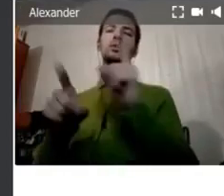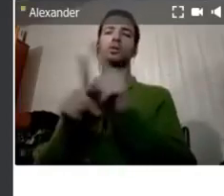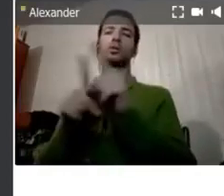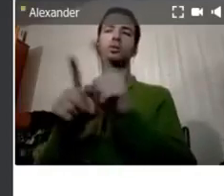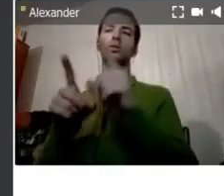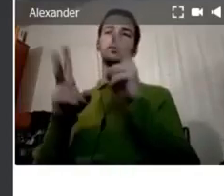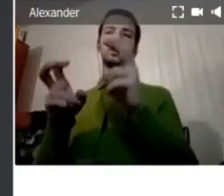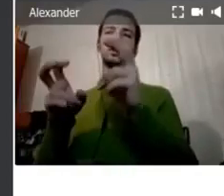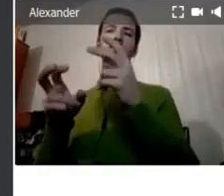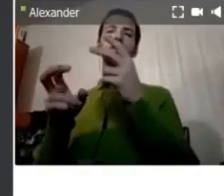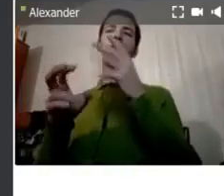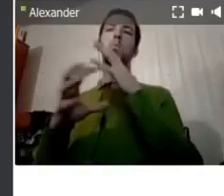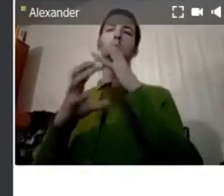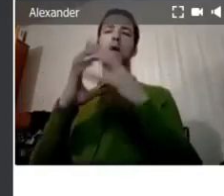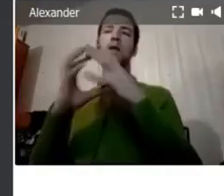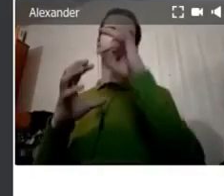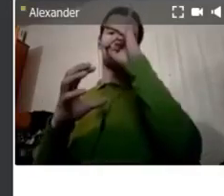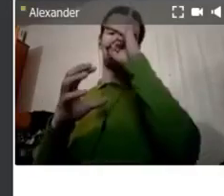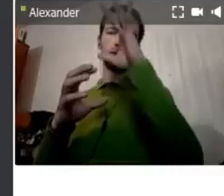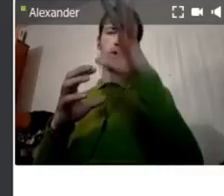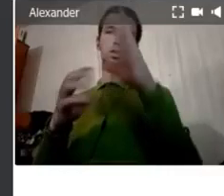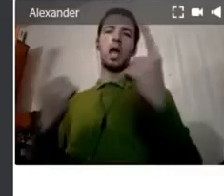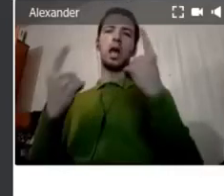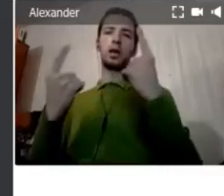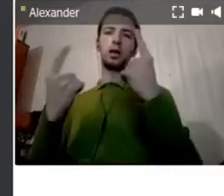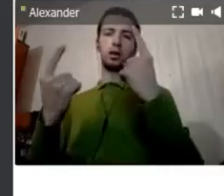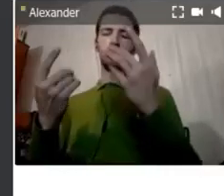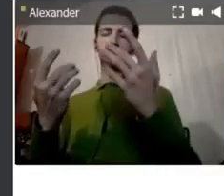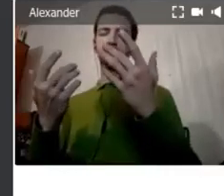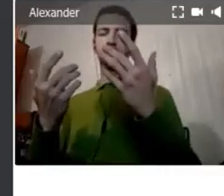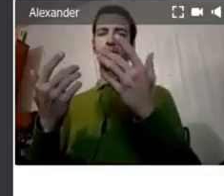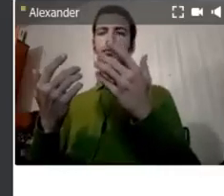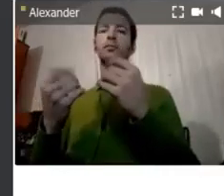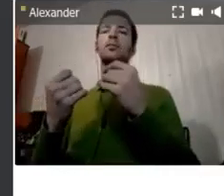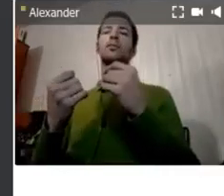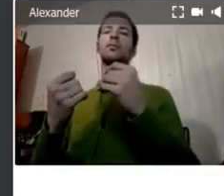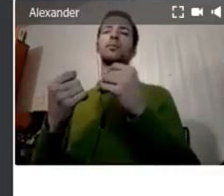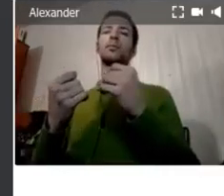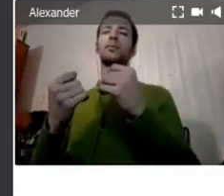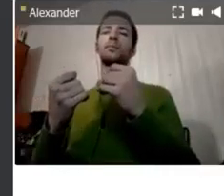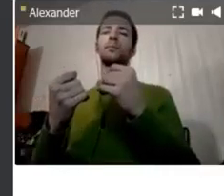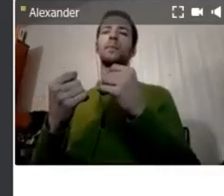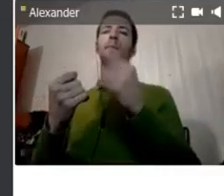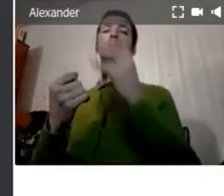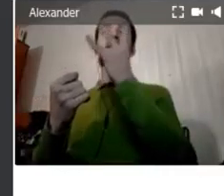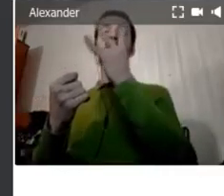Ольги? Потому что вроде как все писали до этого, что все было нормально.